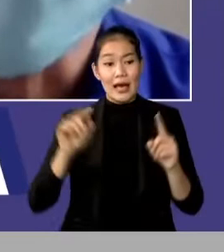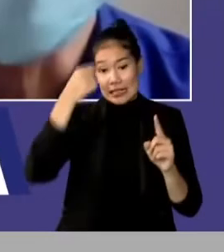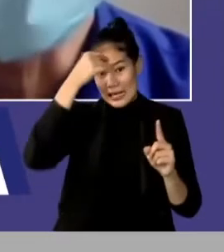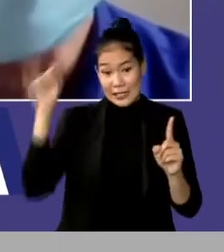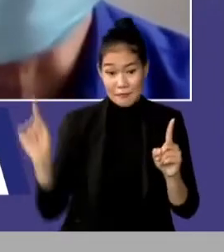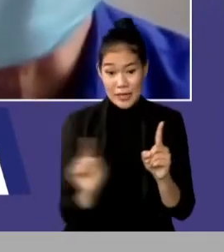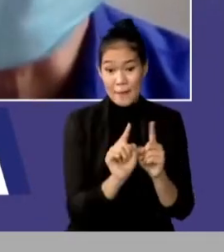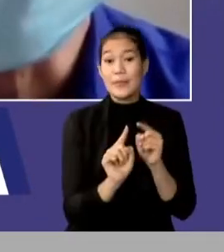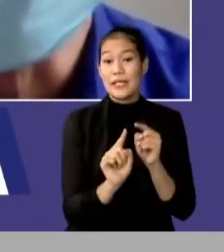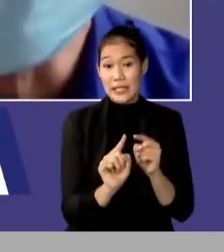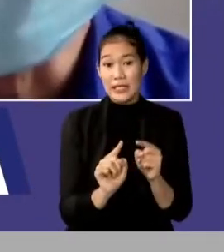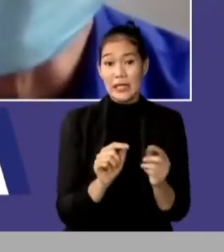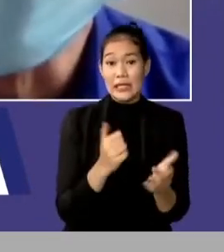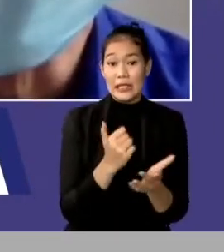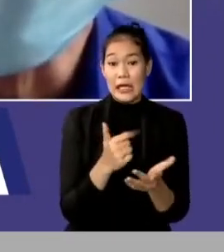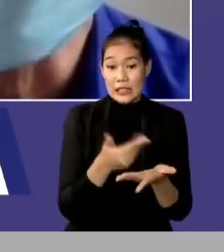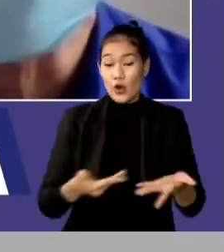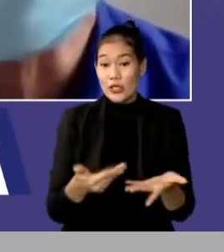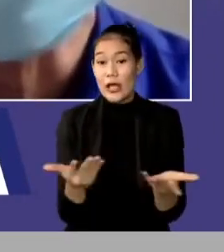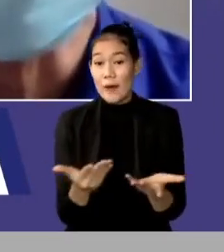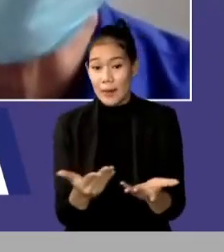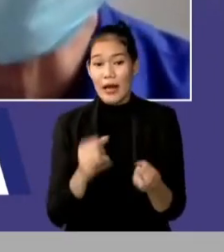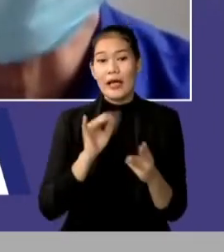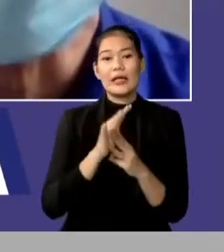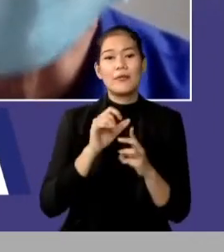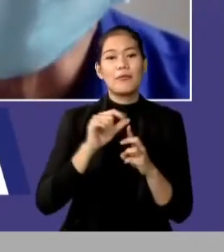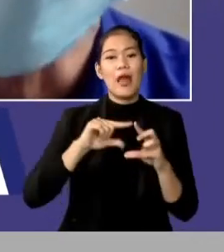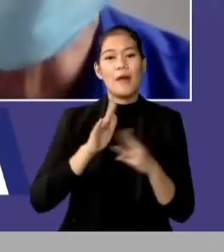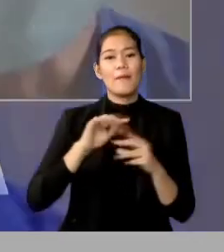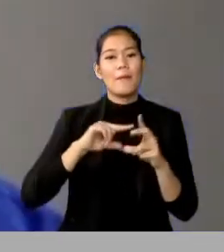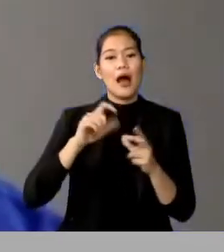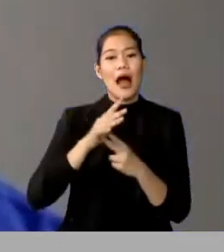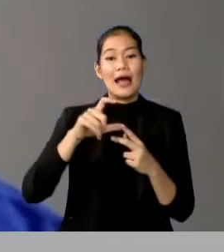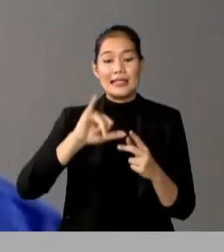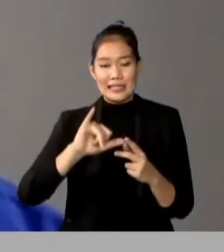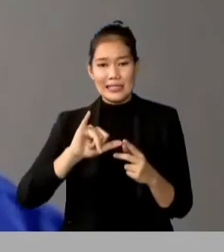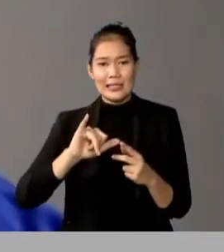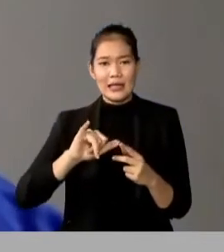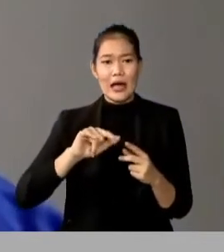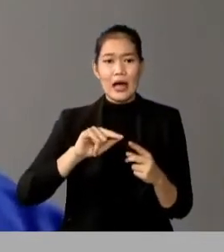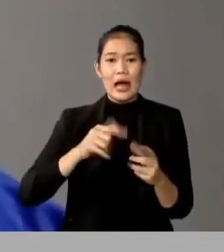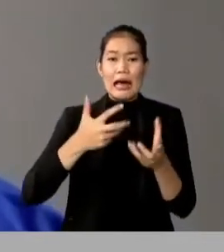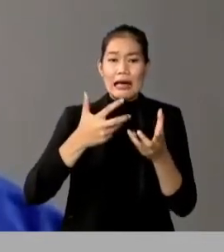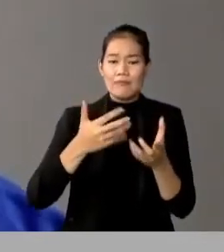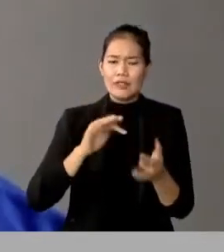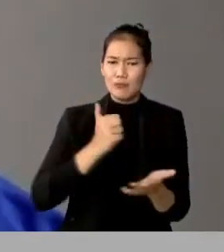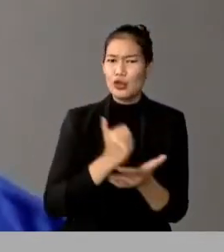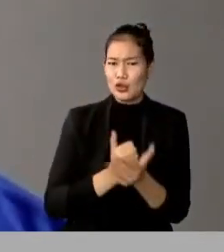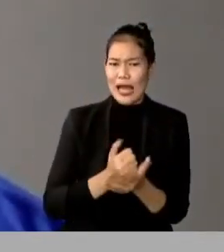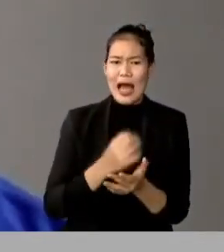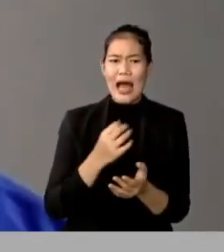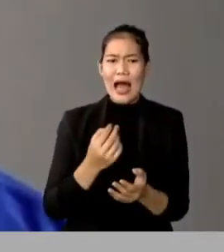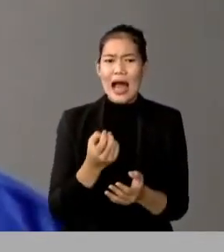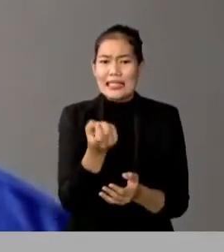ini sebenarnya merupakan suatu kondisi adanya inflamasi yang kronik walaupun rendah tetapi menahun dan itu